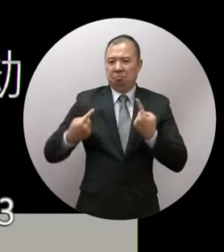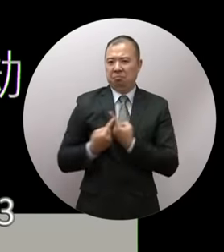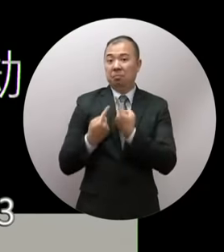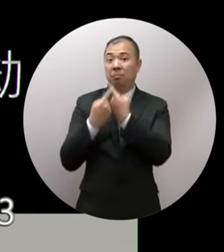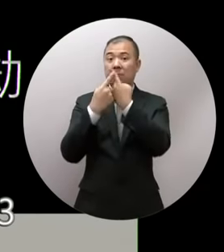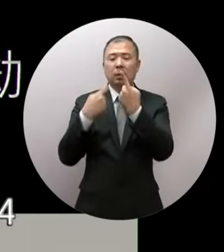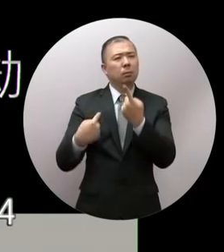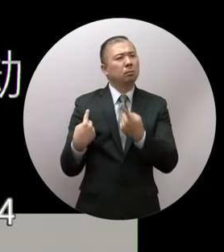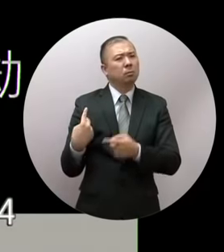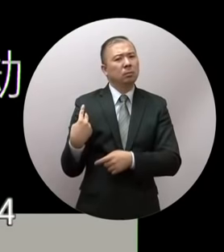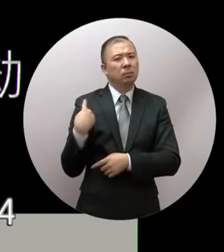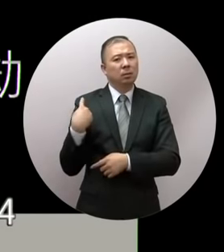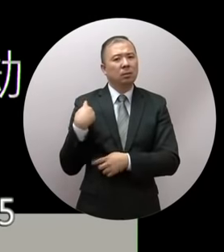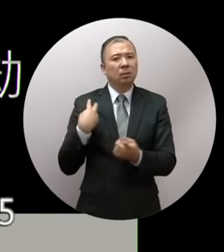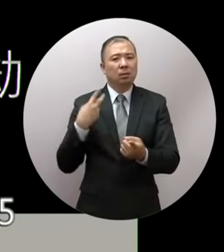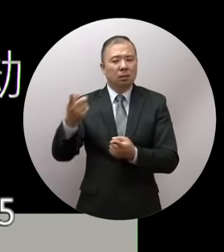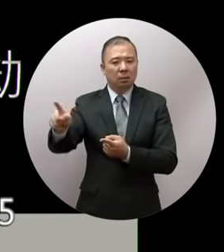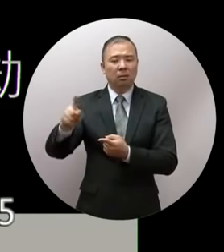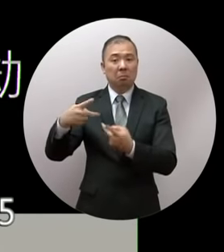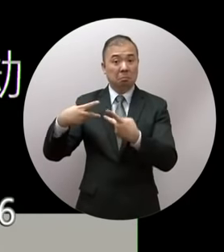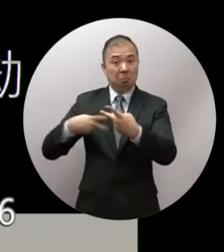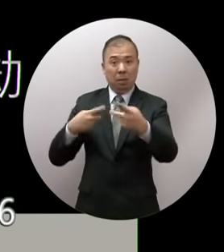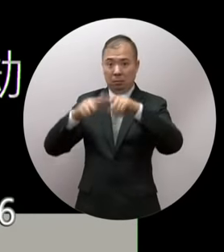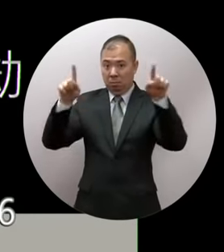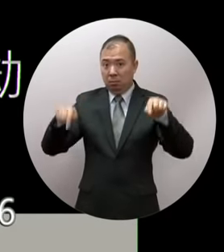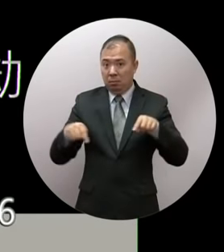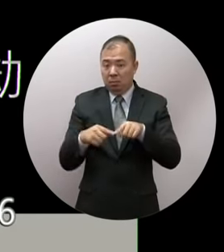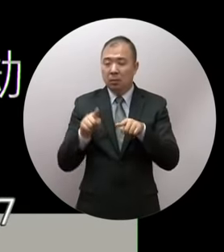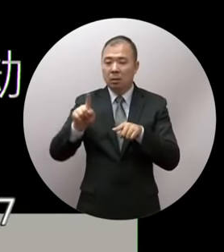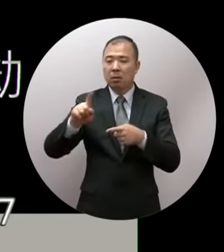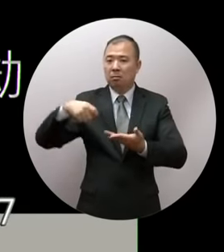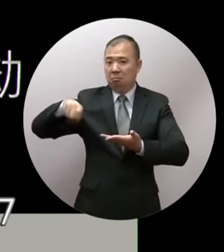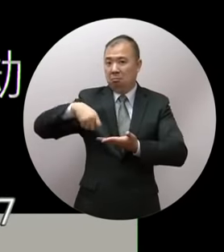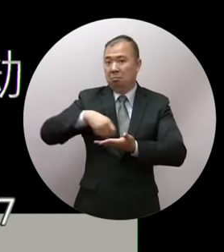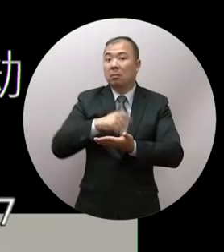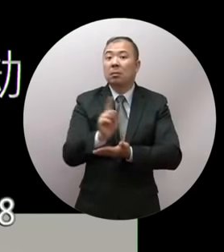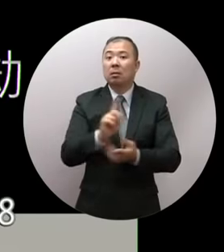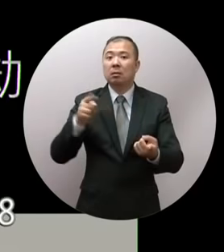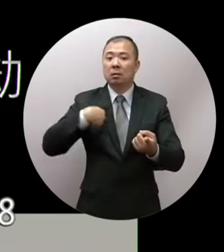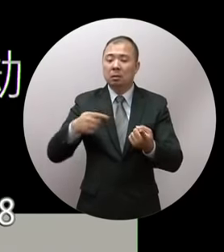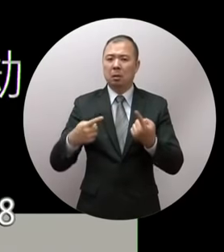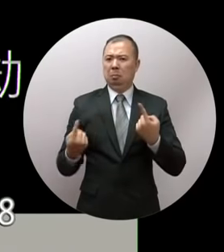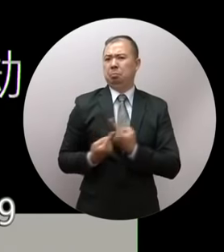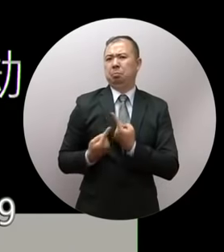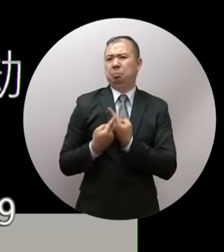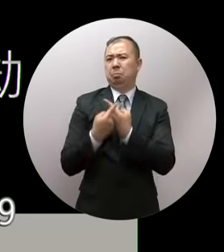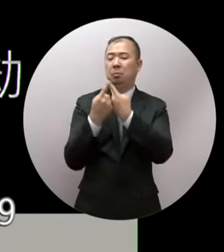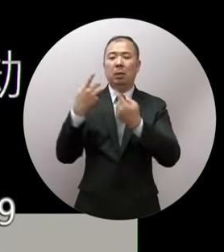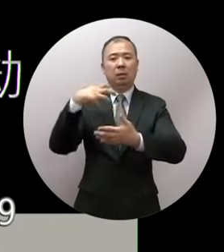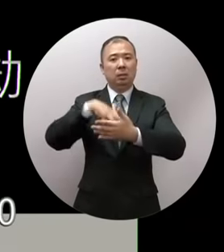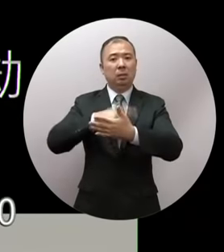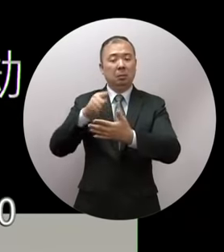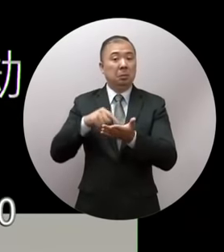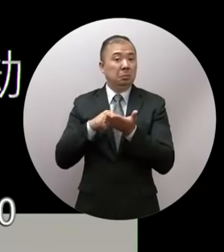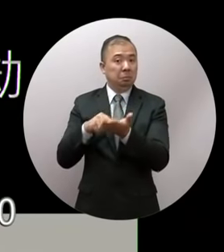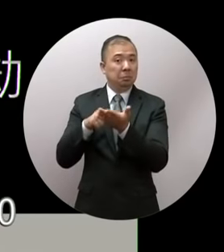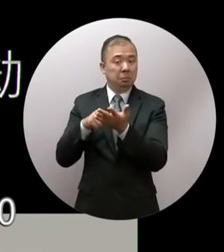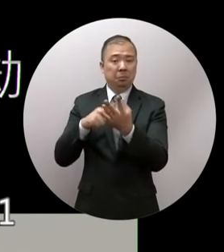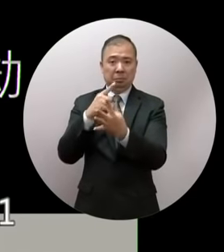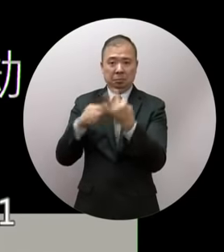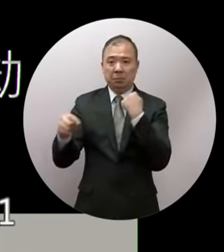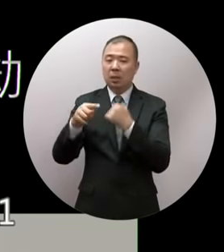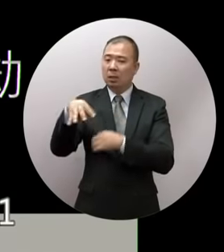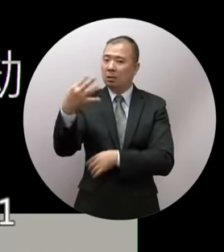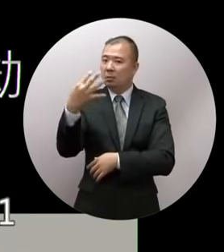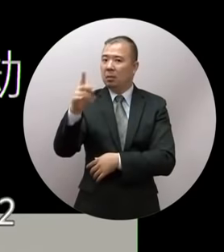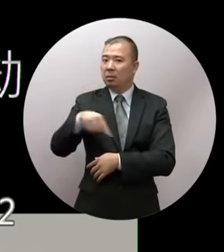前天我收到一个通知，就告诉我说，其实在进行诉讼的已经有一些人，已经有400多申请在参与